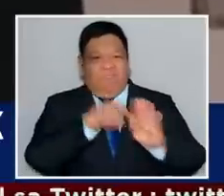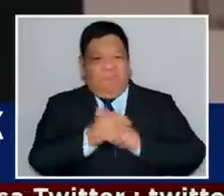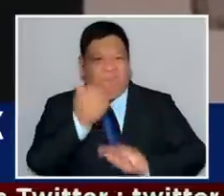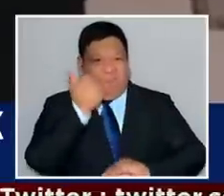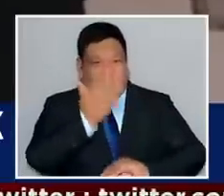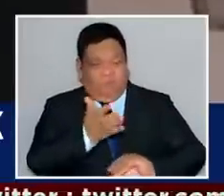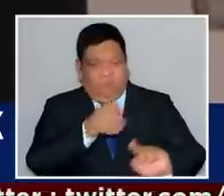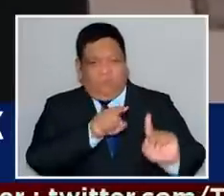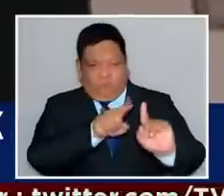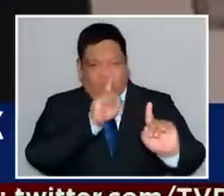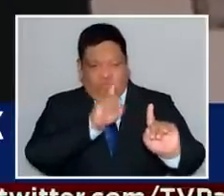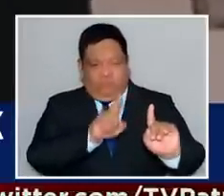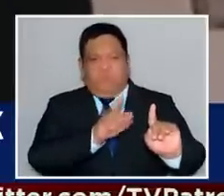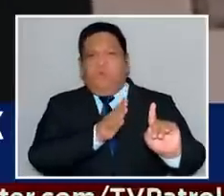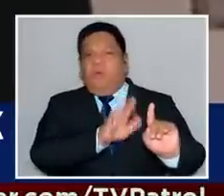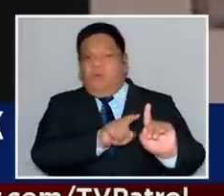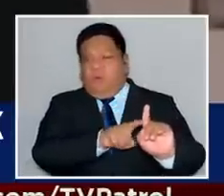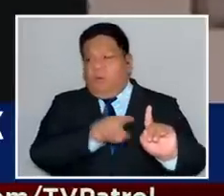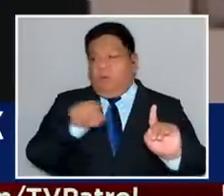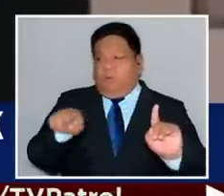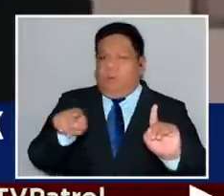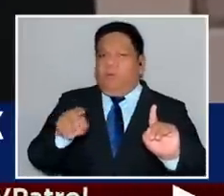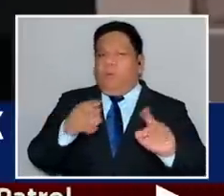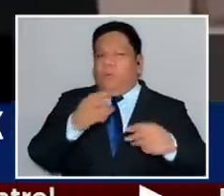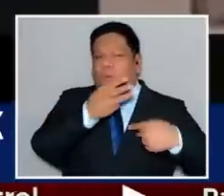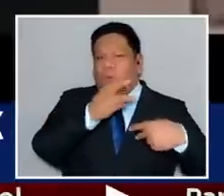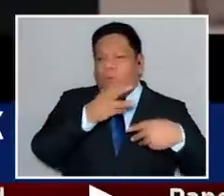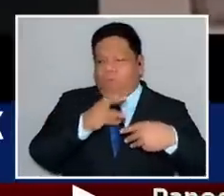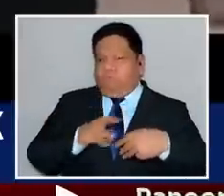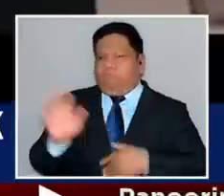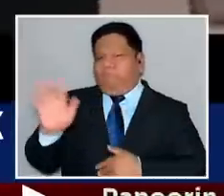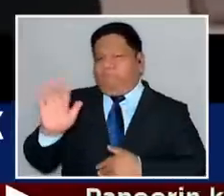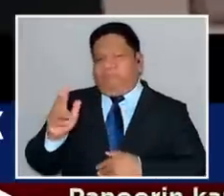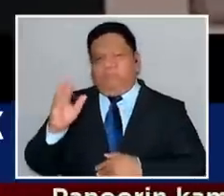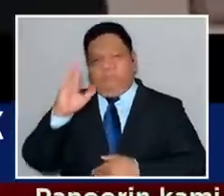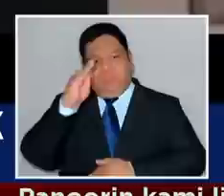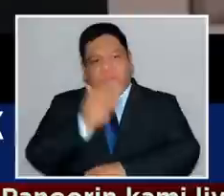anak, kinakawayan siya para magpaalam.